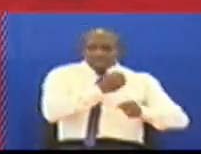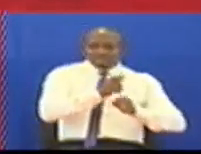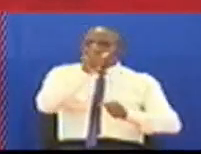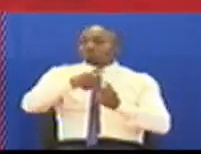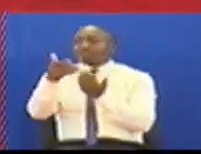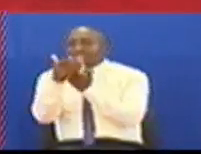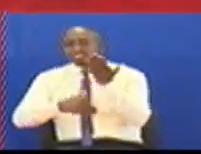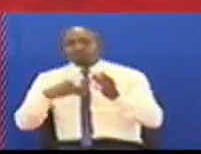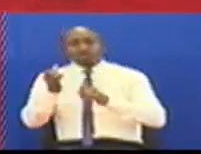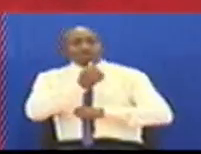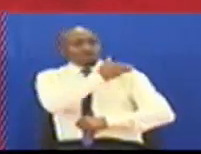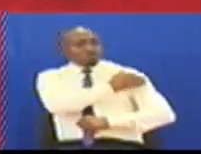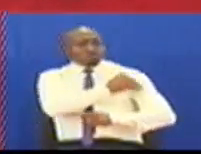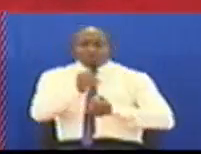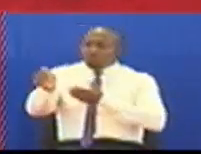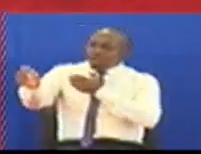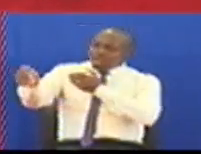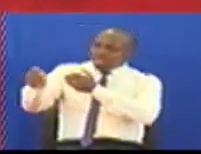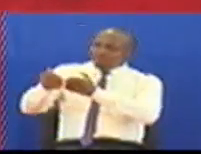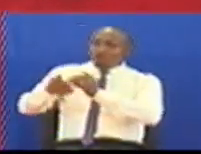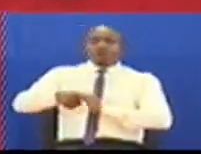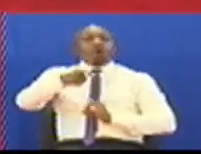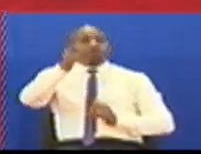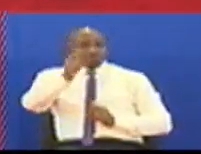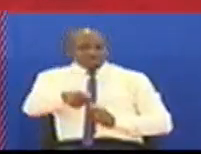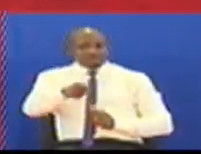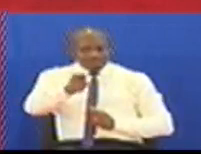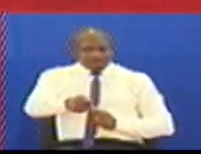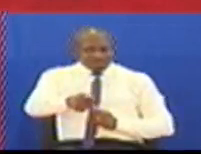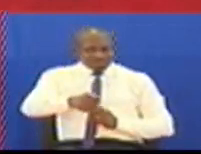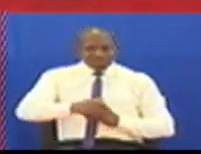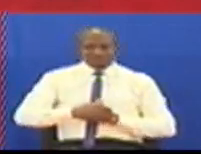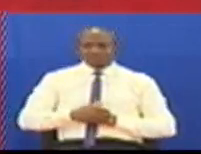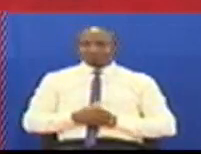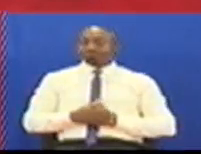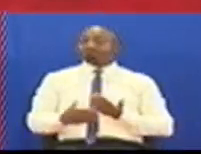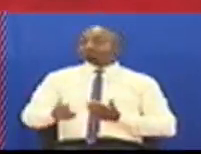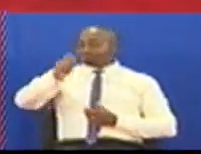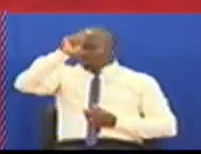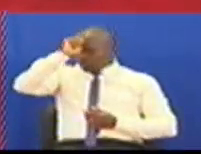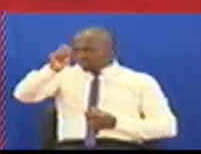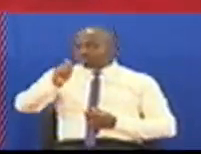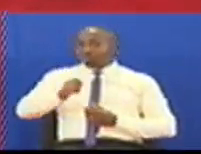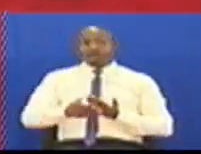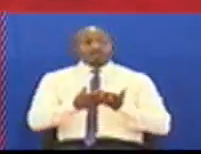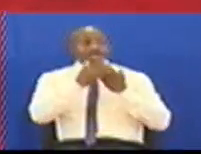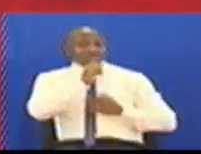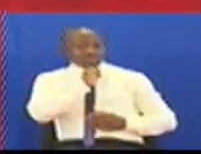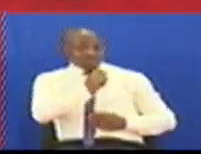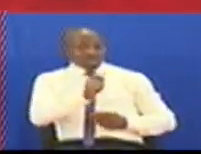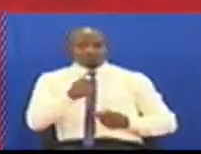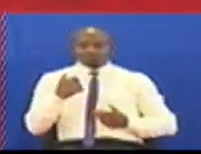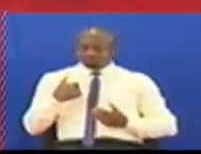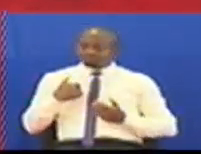wetu wanapata huduma kwa ukaribu zaidi. Hongereni sana. Mheshimiwa Naibu Spika,